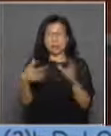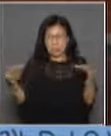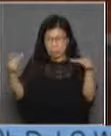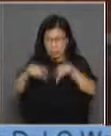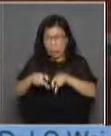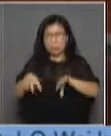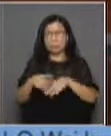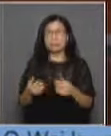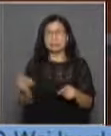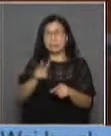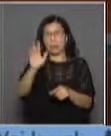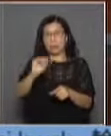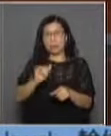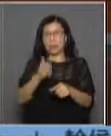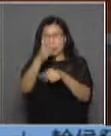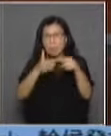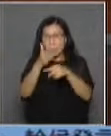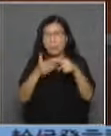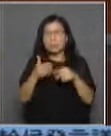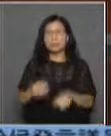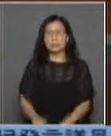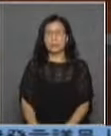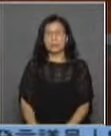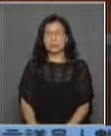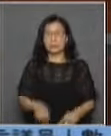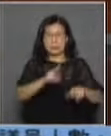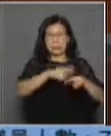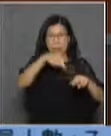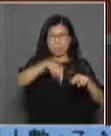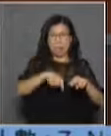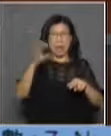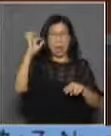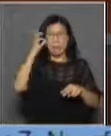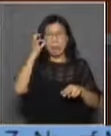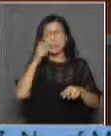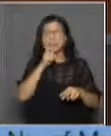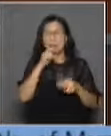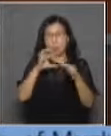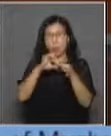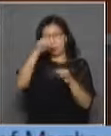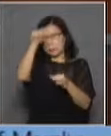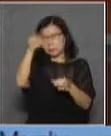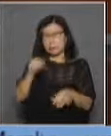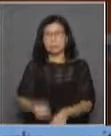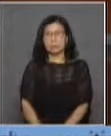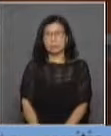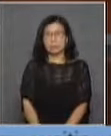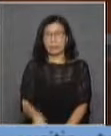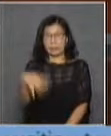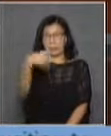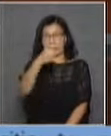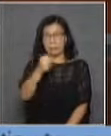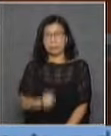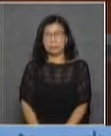都解決咗即係部分呢一個嘅中國內部嘅貧窮嘅問題啦。咁所以主席，